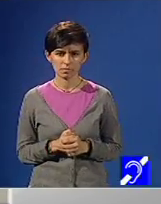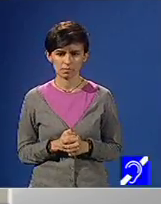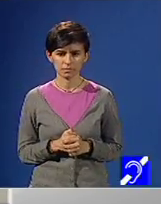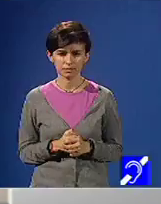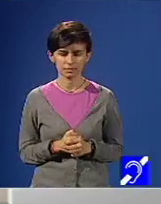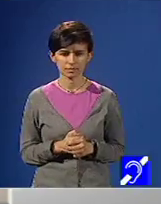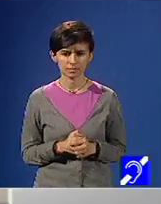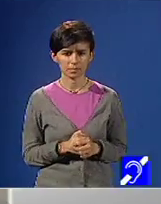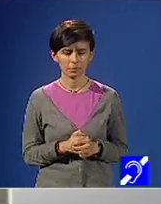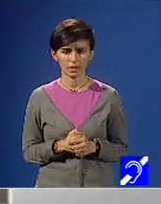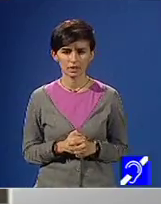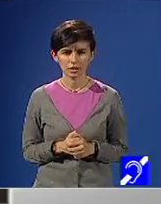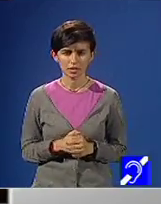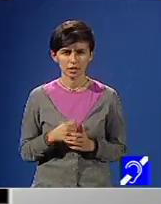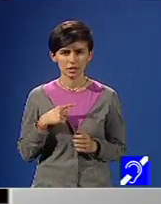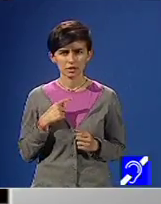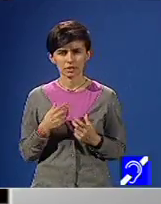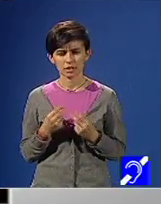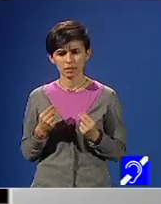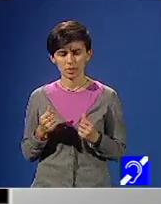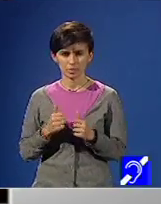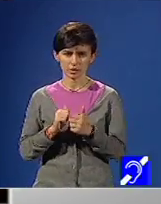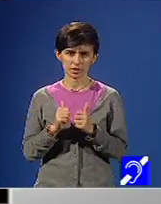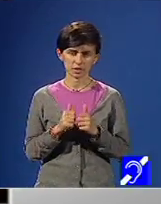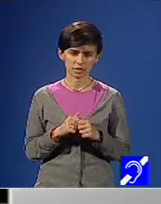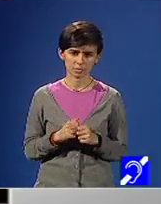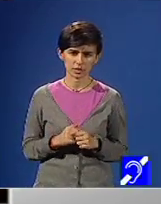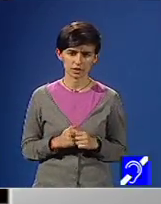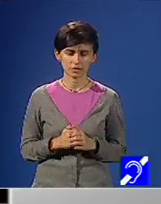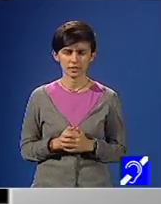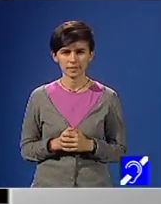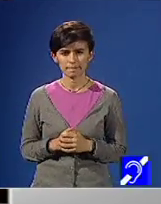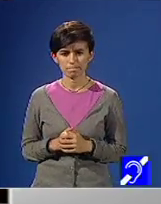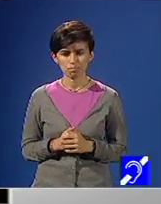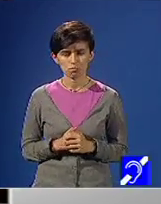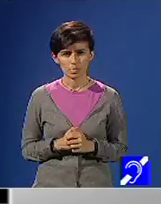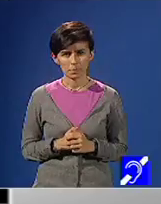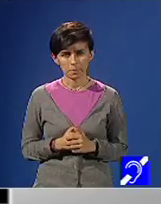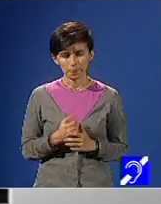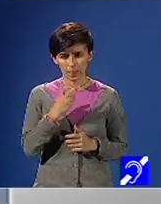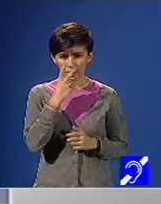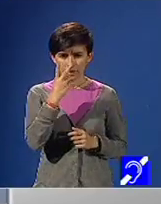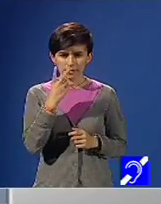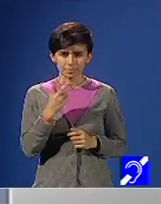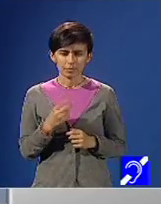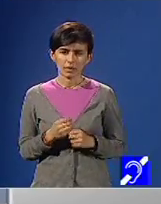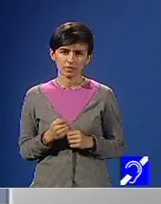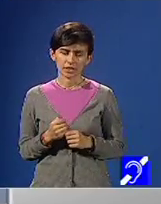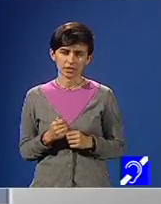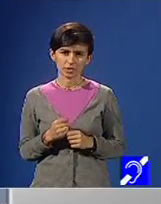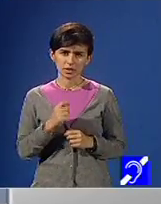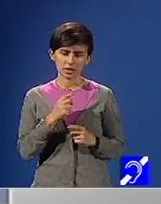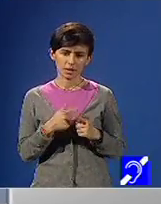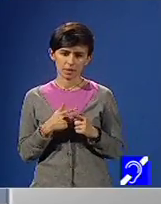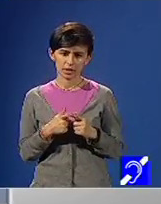noi la tenis, sunt mult mai mulți sportivi. L-am văzut și pe Arian puțin mai devreme în reportajul în care a